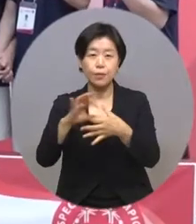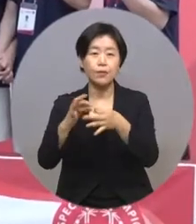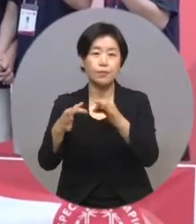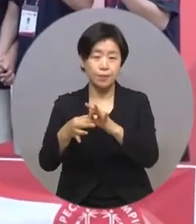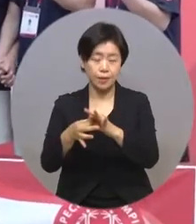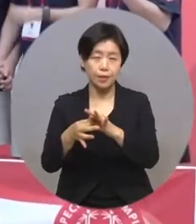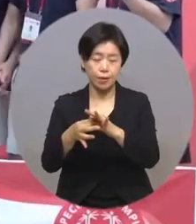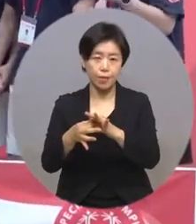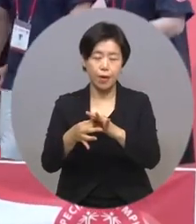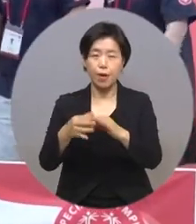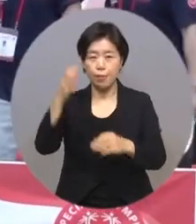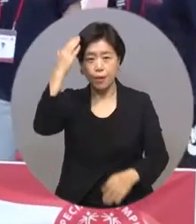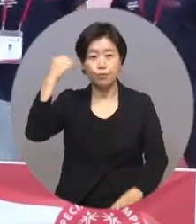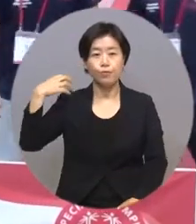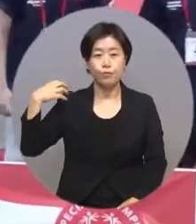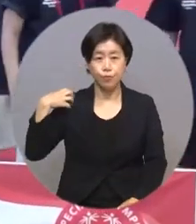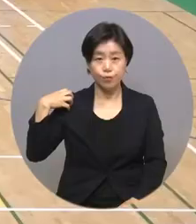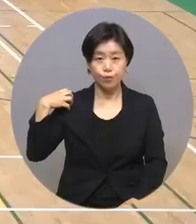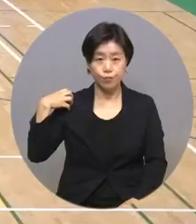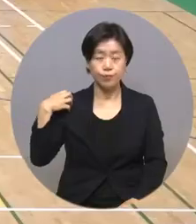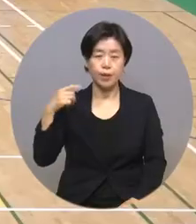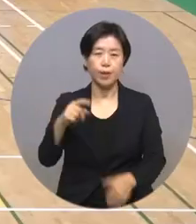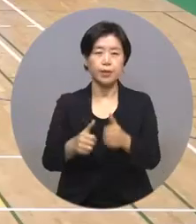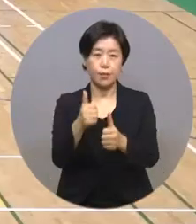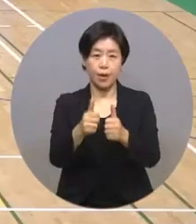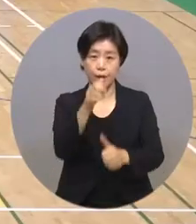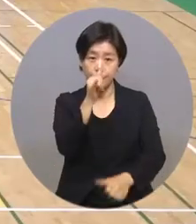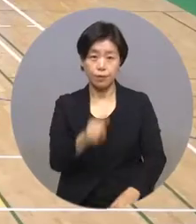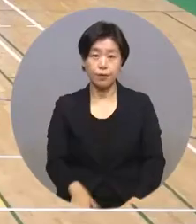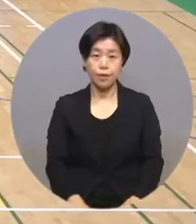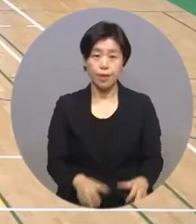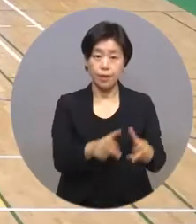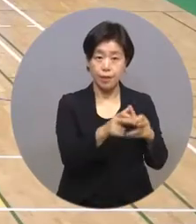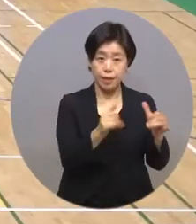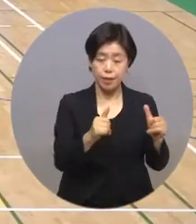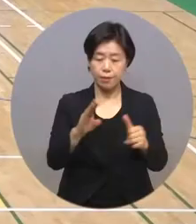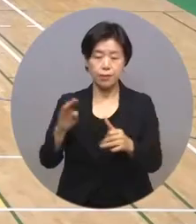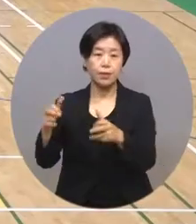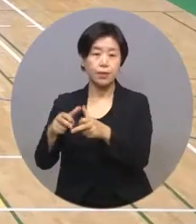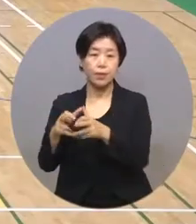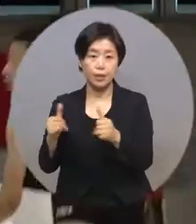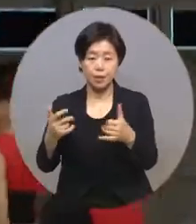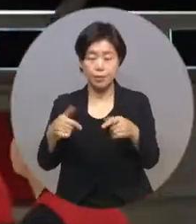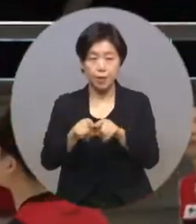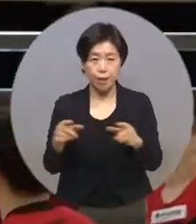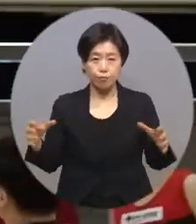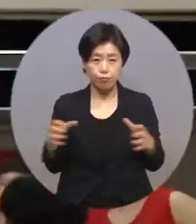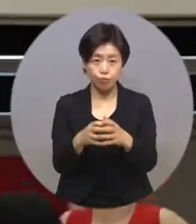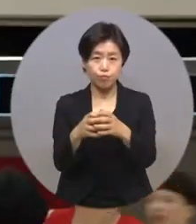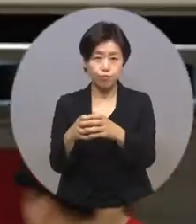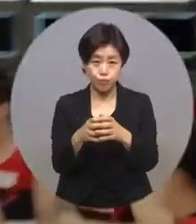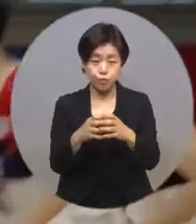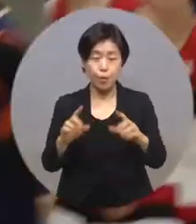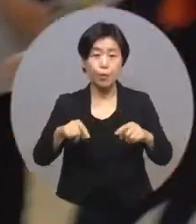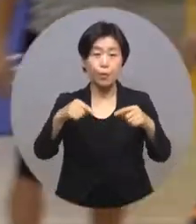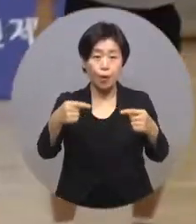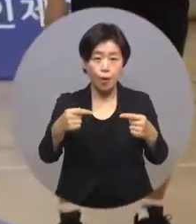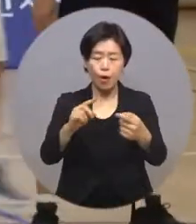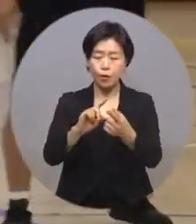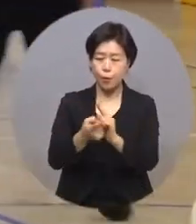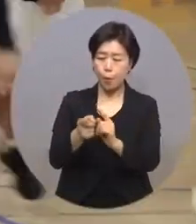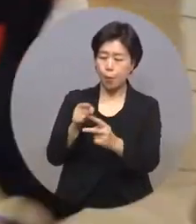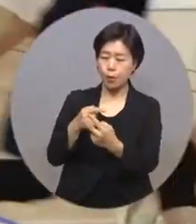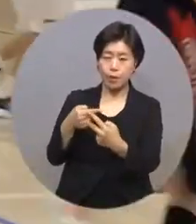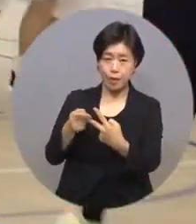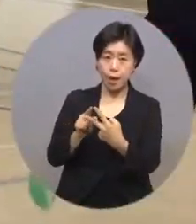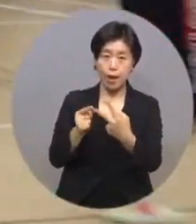스페셜 올림픽 코리아 국제 통합 스포츠 대회는 장애인과 비장애인이 한 팀으로 이루어 훈련하고 경기에 참가해서 서로를 이해하고